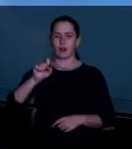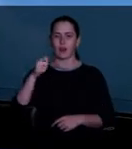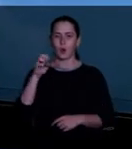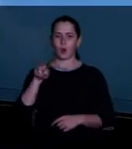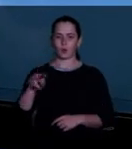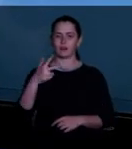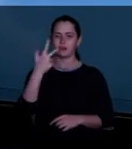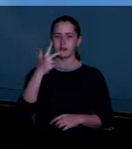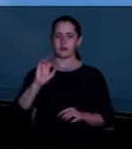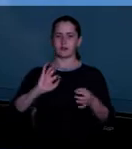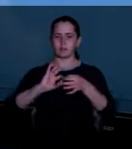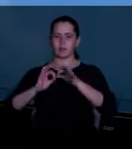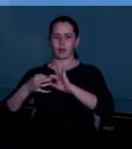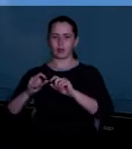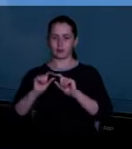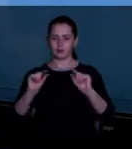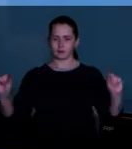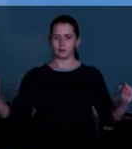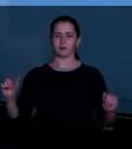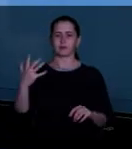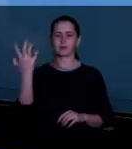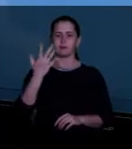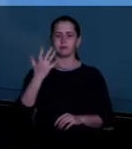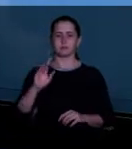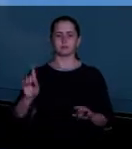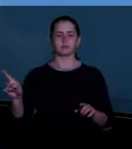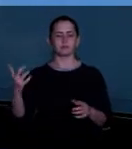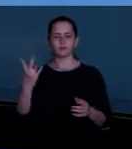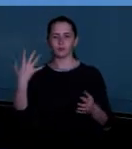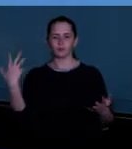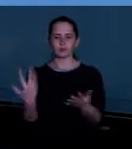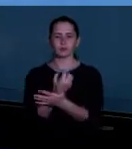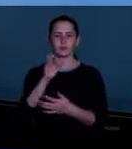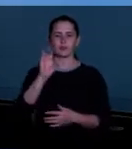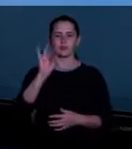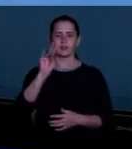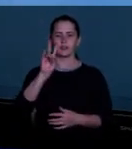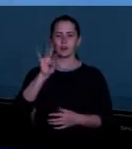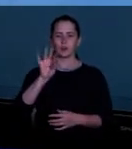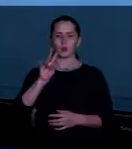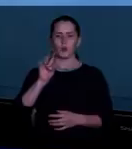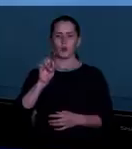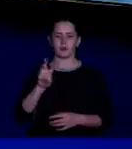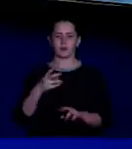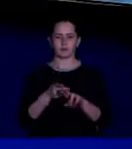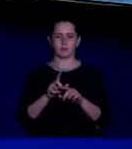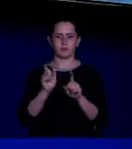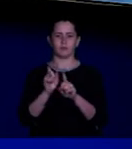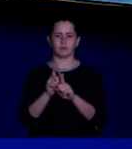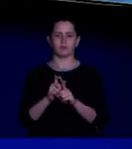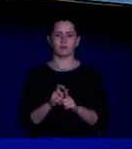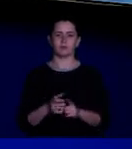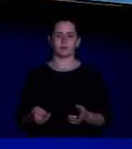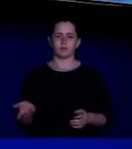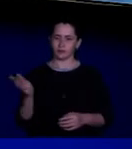– предложение. И пятая строка – подобрать синоним к этому слову.